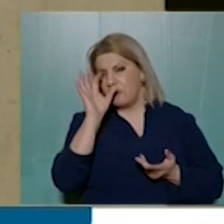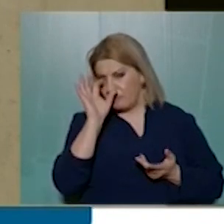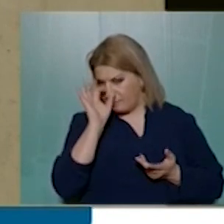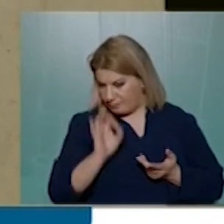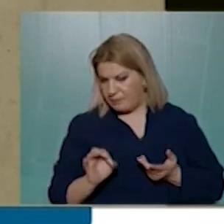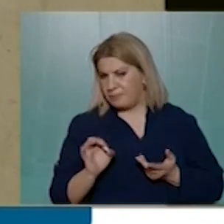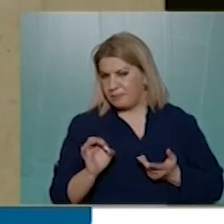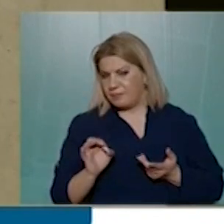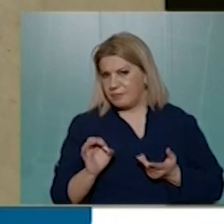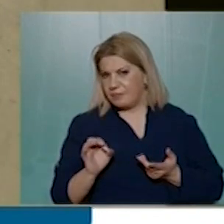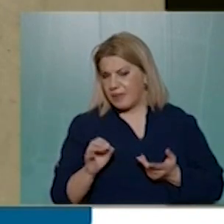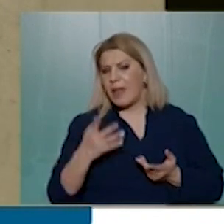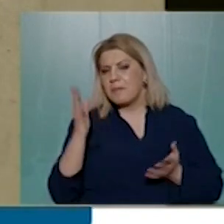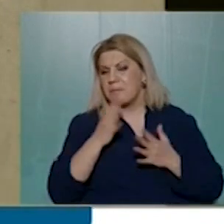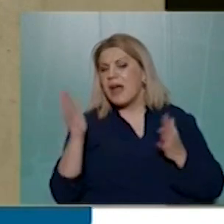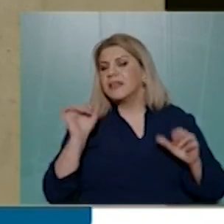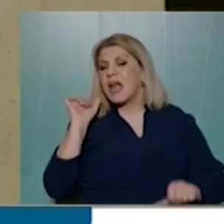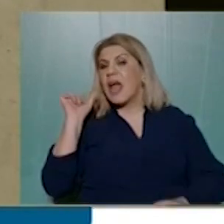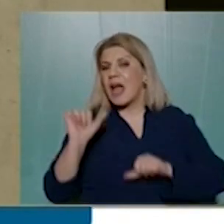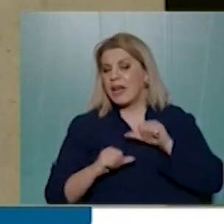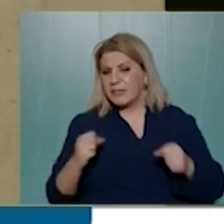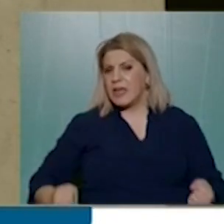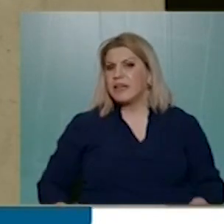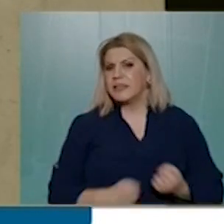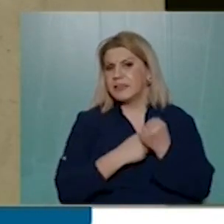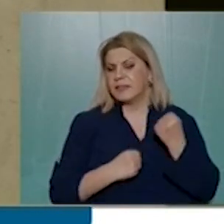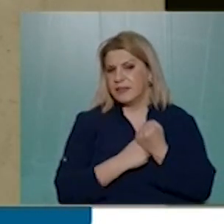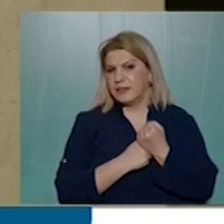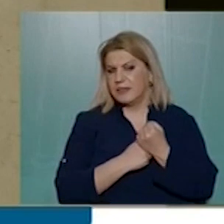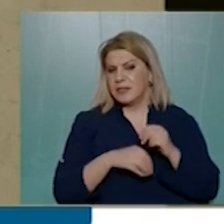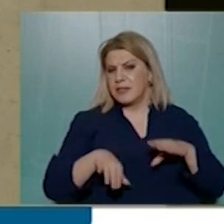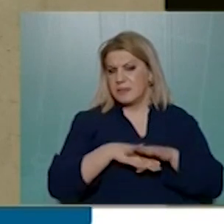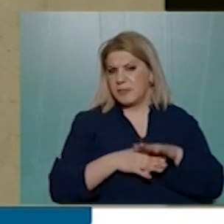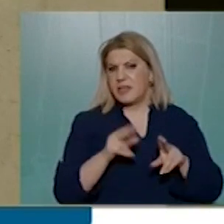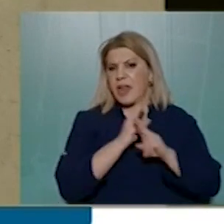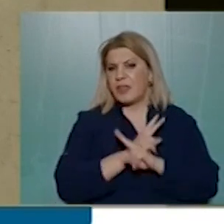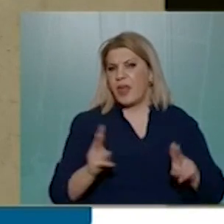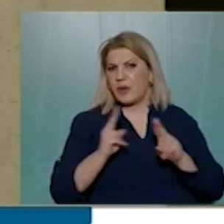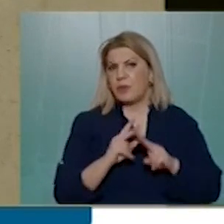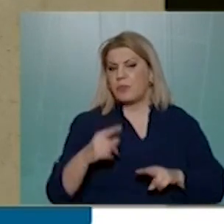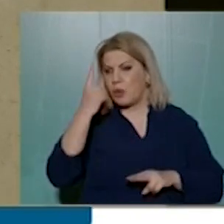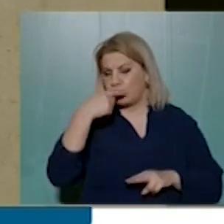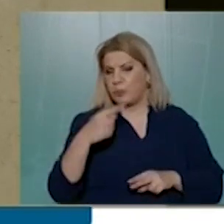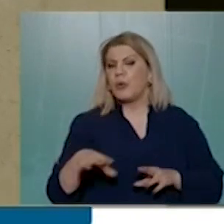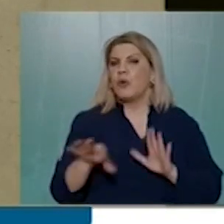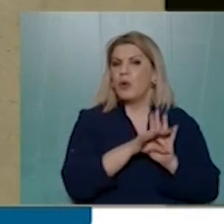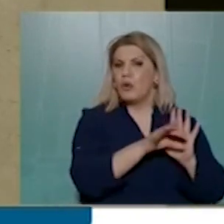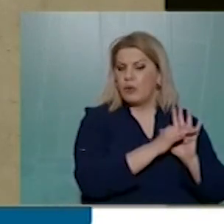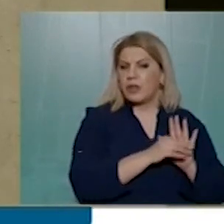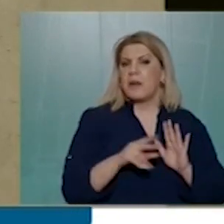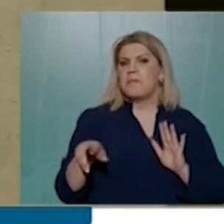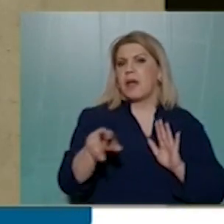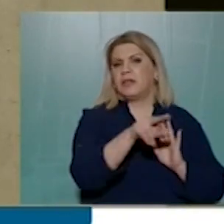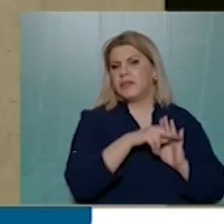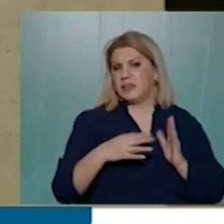υπάρξουν μεγάλες αλλαγές και ενίσχυση στις υπηρεσίες της καθαριότητας με προσωπικό και μέσα για να κρατηθεί